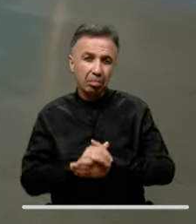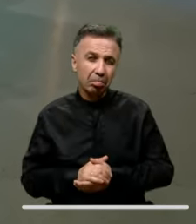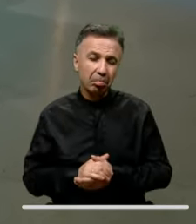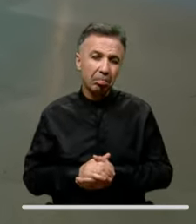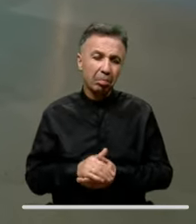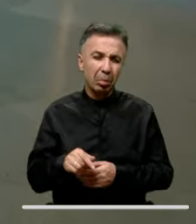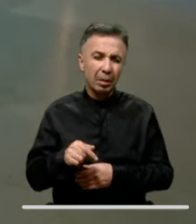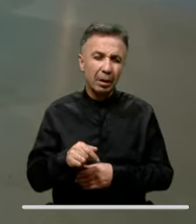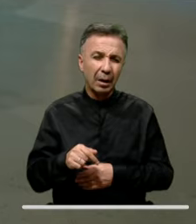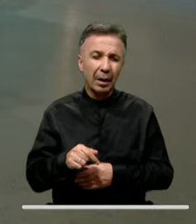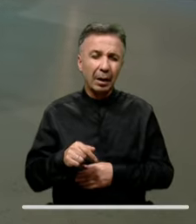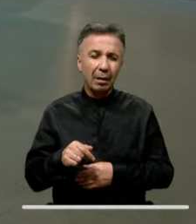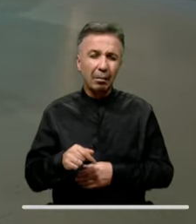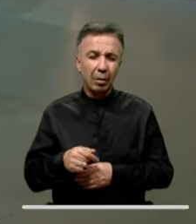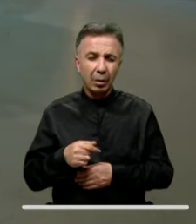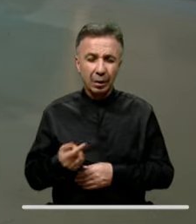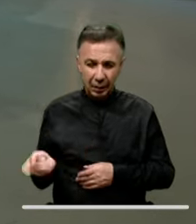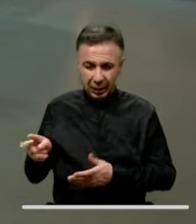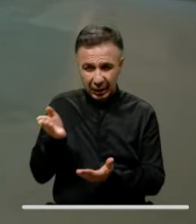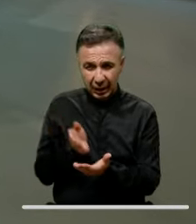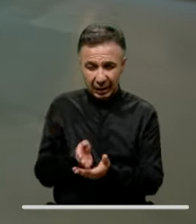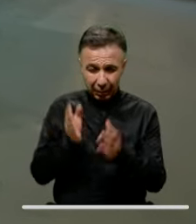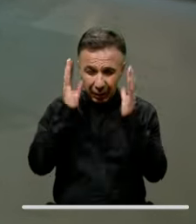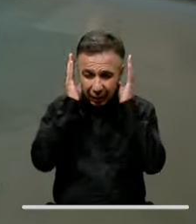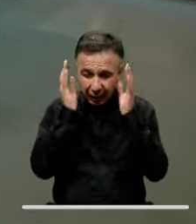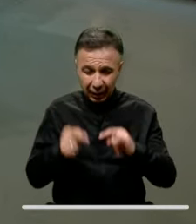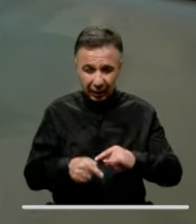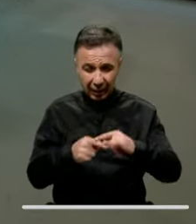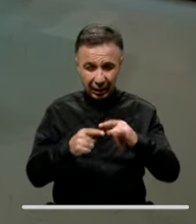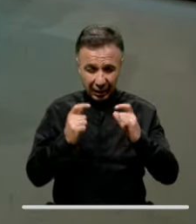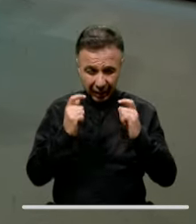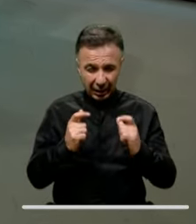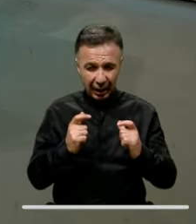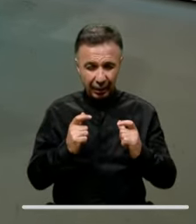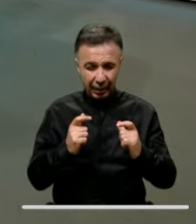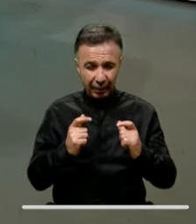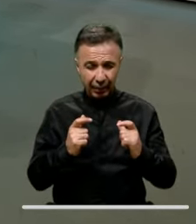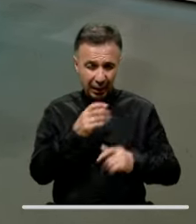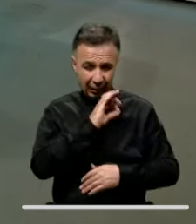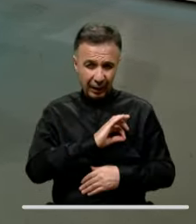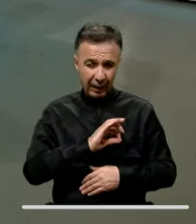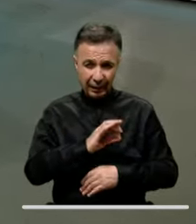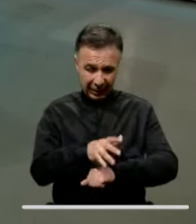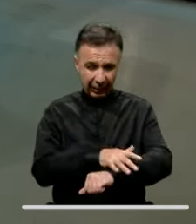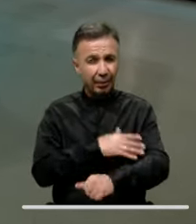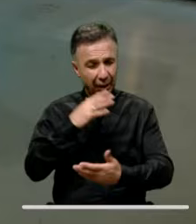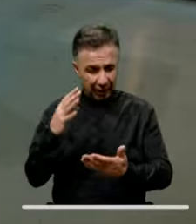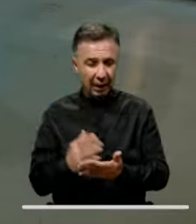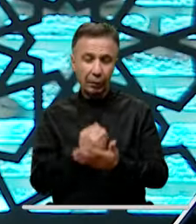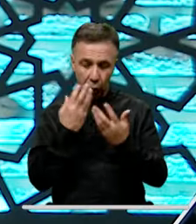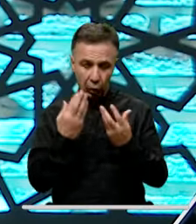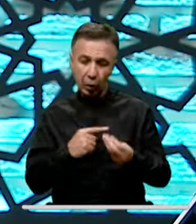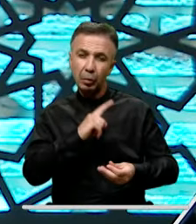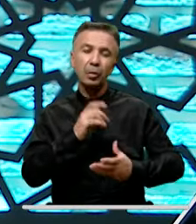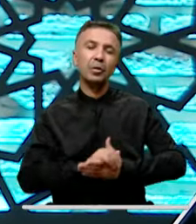faydası olur onu öğrenmek istedim hocam ya. Peki. Soralım Zeki abi. Cenab-ı Allah cennetiyle, cemaliyle şereflendirsin. Ümit ederiz